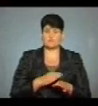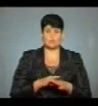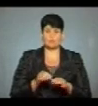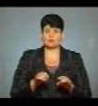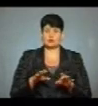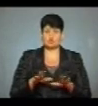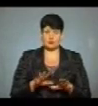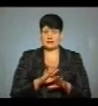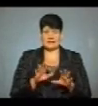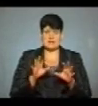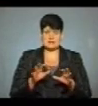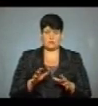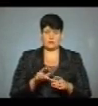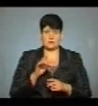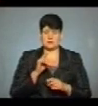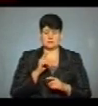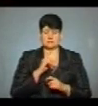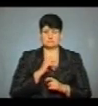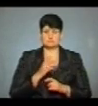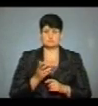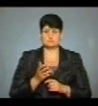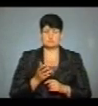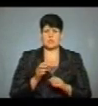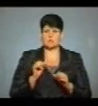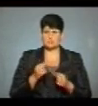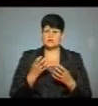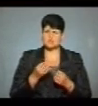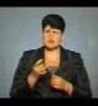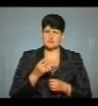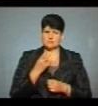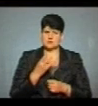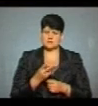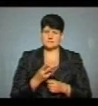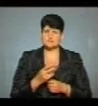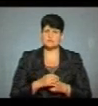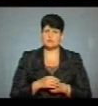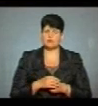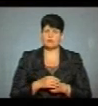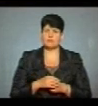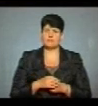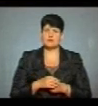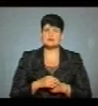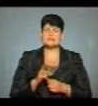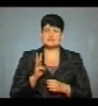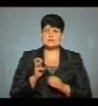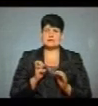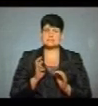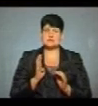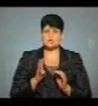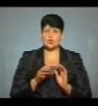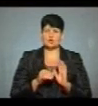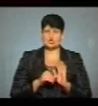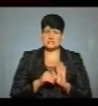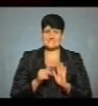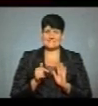постанову, яка незаконна, незрозуміло як. Тобто... А можна ми ще раз подивимося на цю інфографіку? Тобто цих, в принципі, 346 гривень,